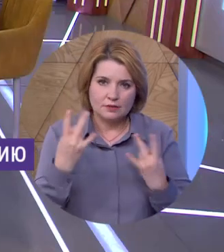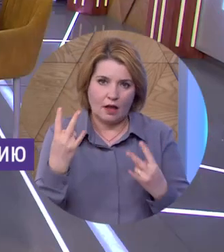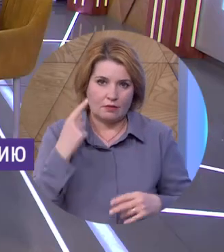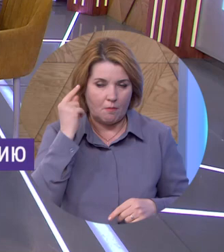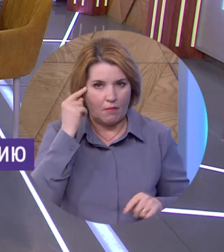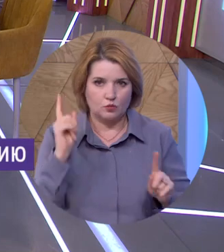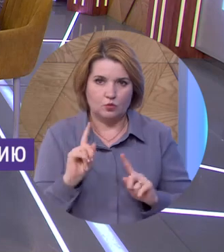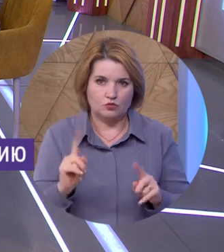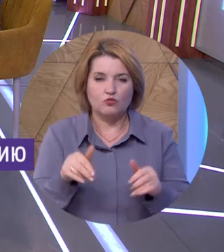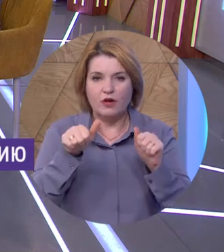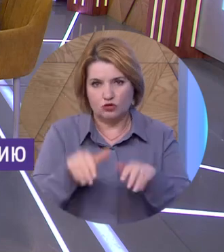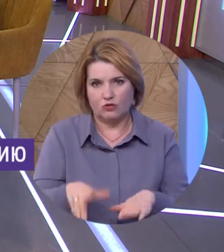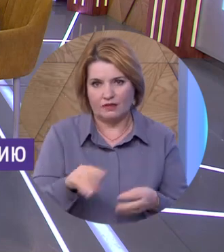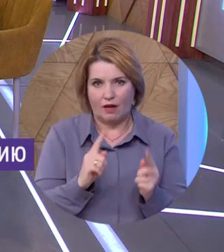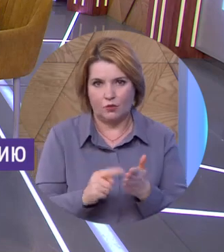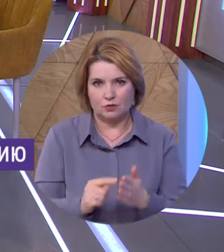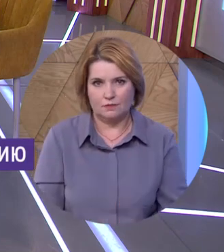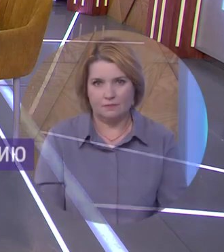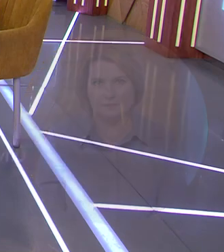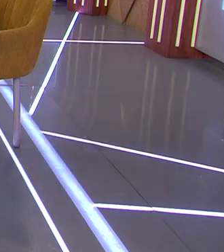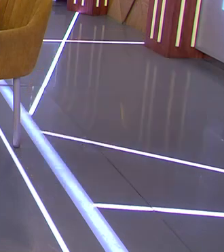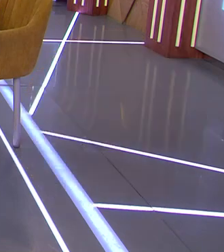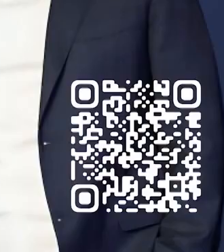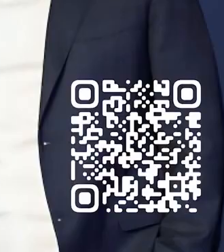начинать решать эту проблему. Спасибо большое за ответ.